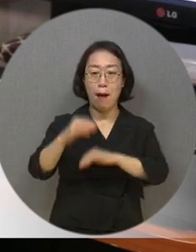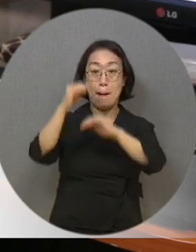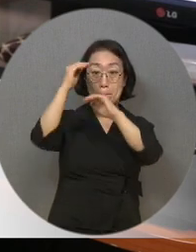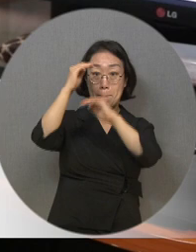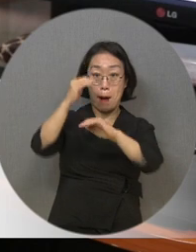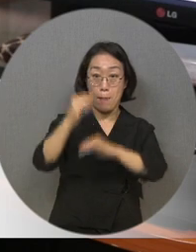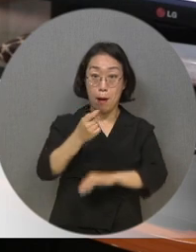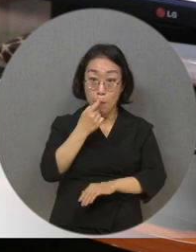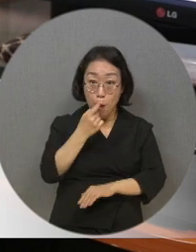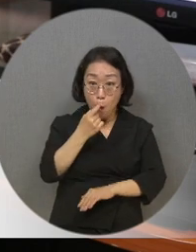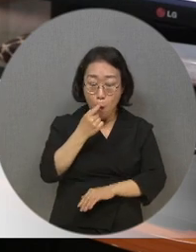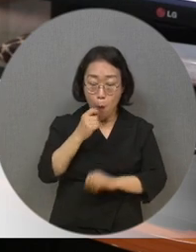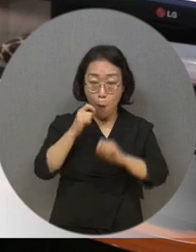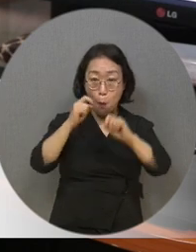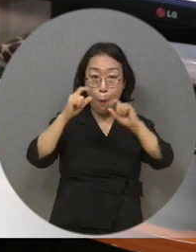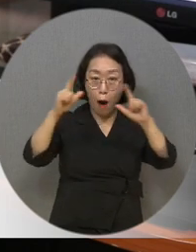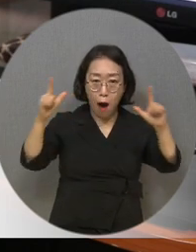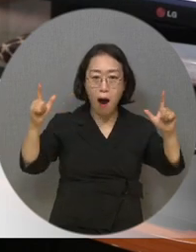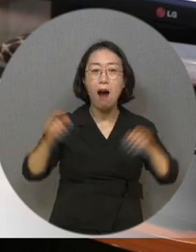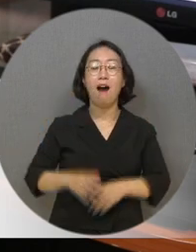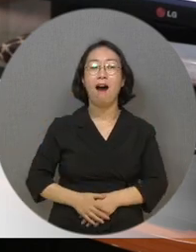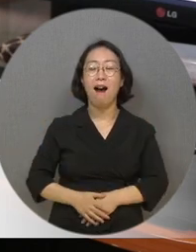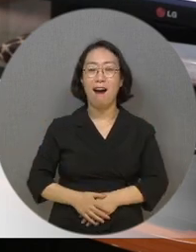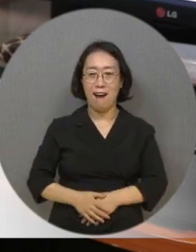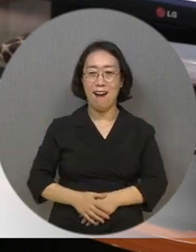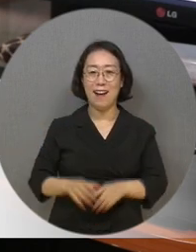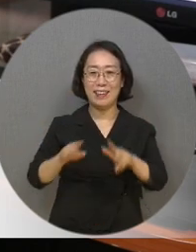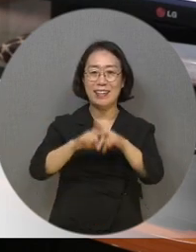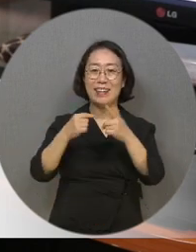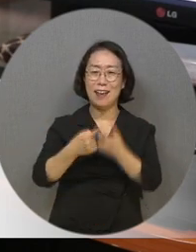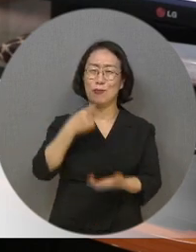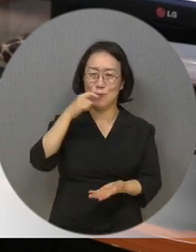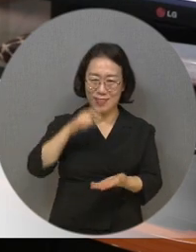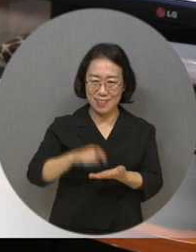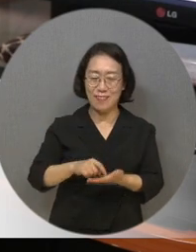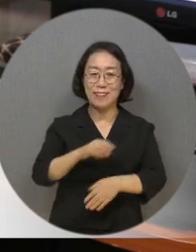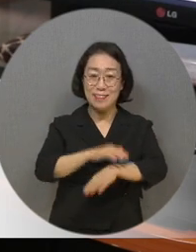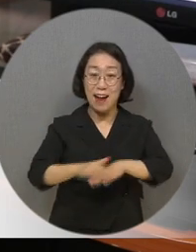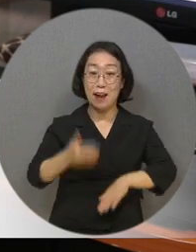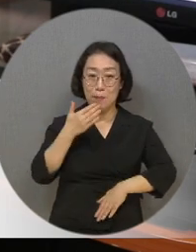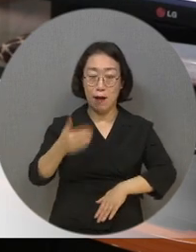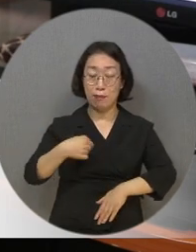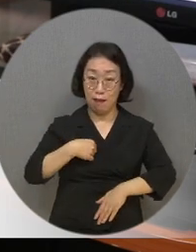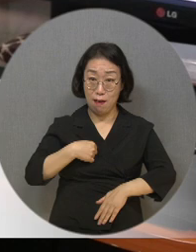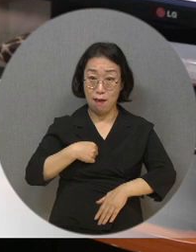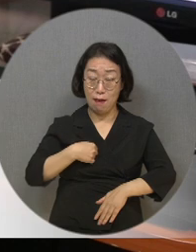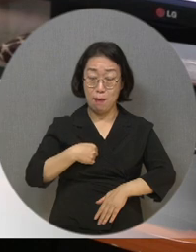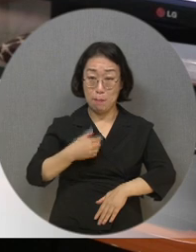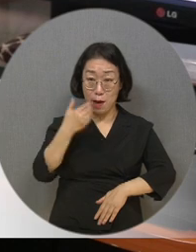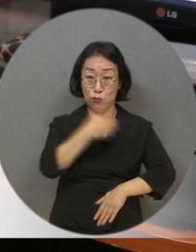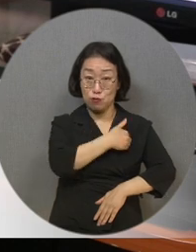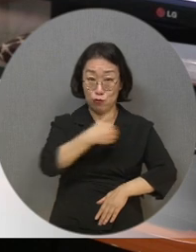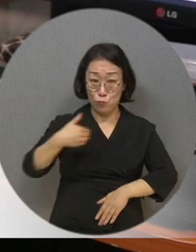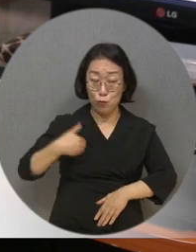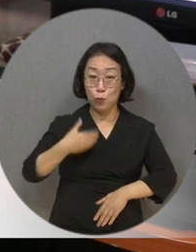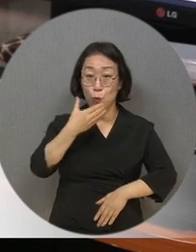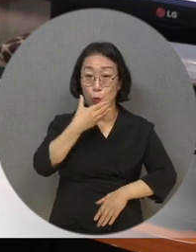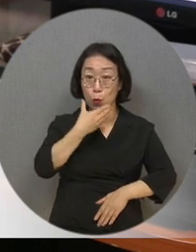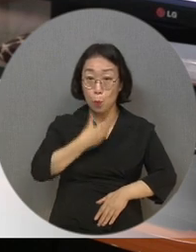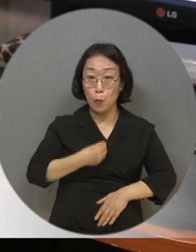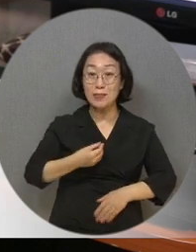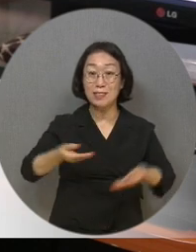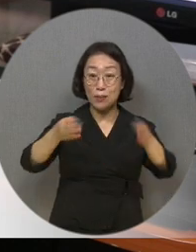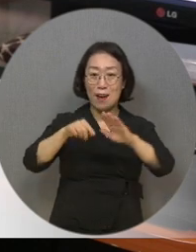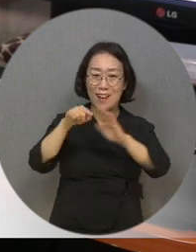배우니까 모든 것을 좀 잘할 수 있게 되었고, 제가 할 수만 있다면 노인복지관에 가서